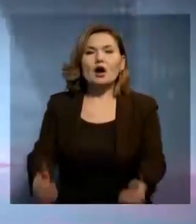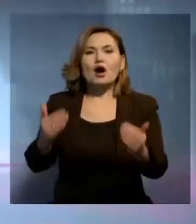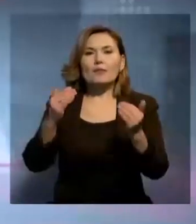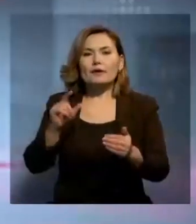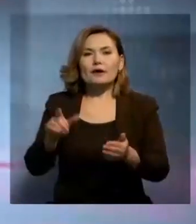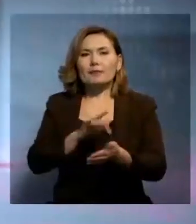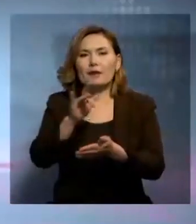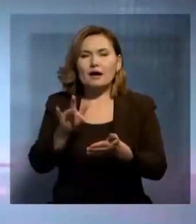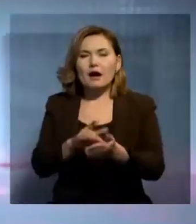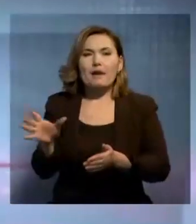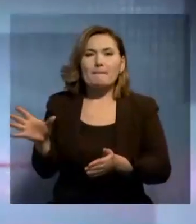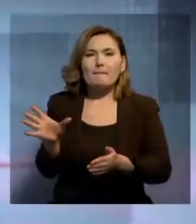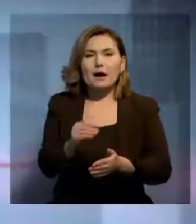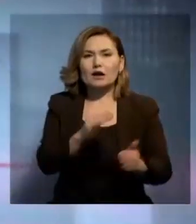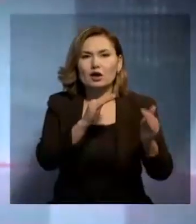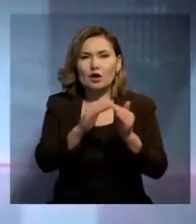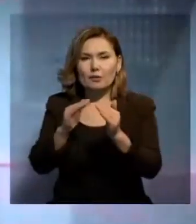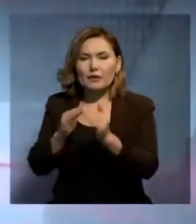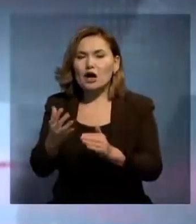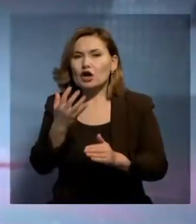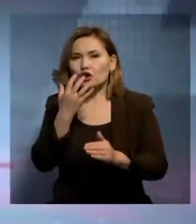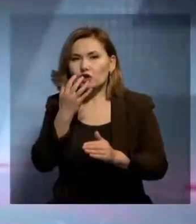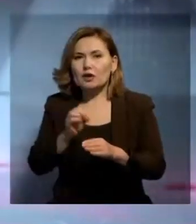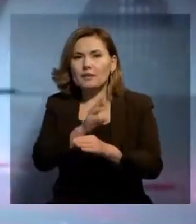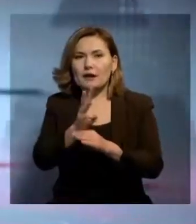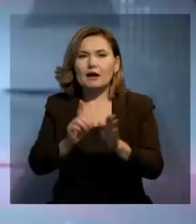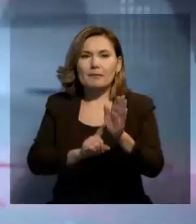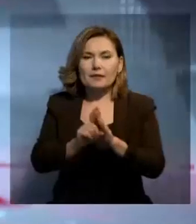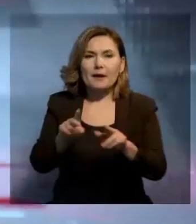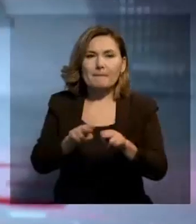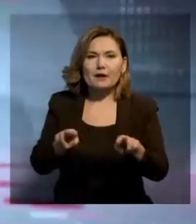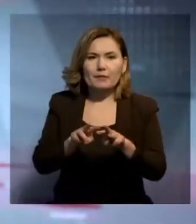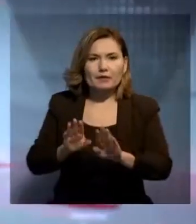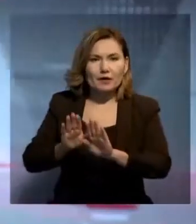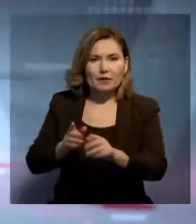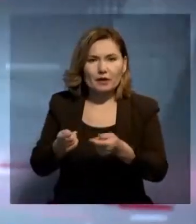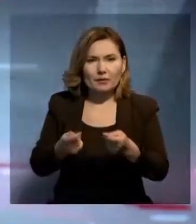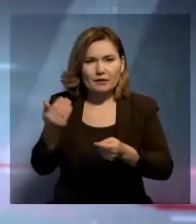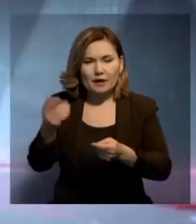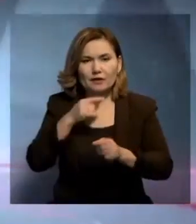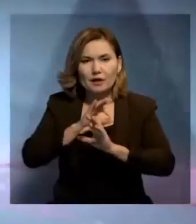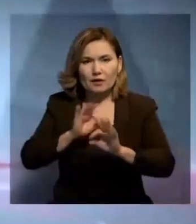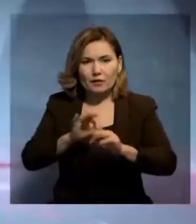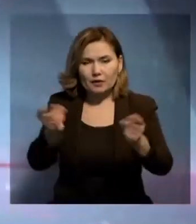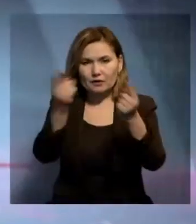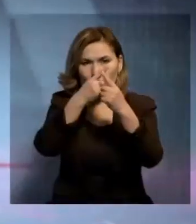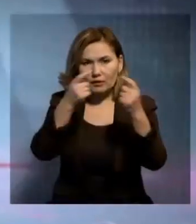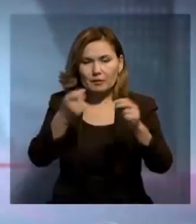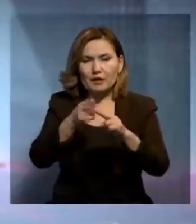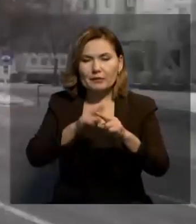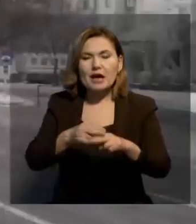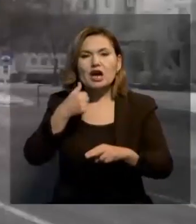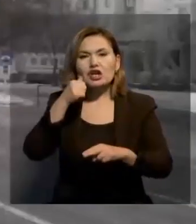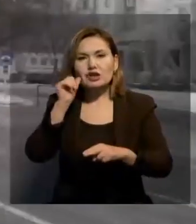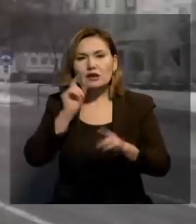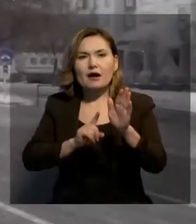Бүгін Екібастұздағы барлық көп қабатты үйге жылу берілді. Премьер-министрдің орынбасары Серік Жұманғарин осылай деп мәлімдеді. Ол